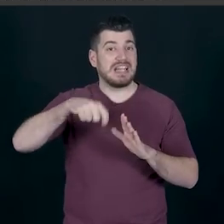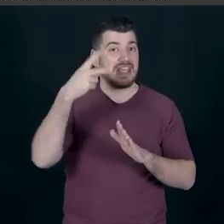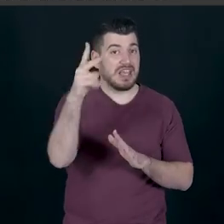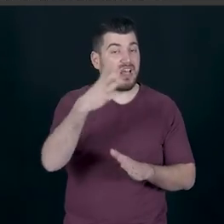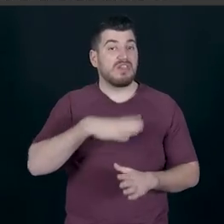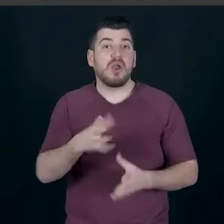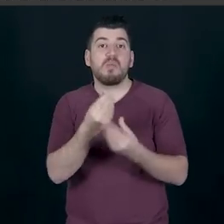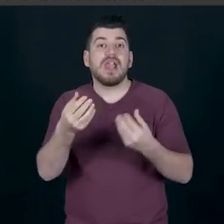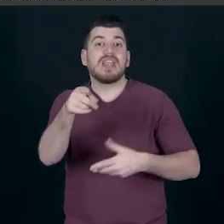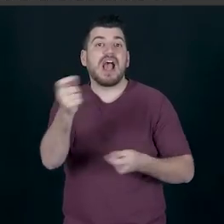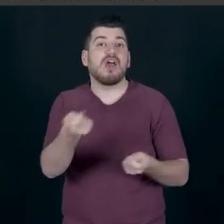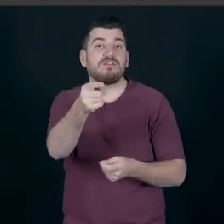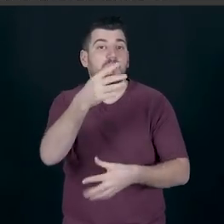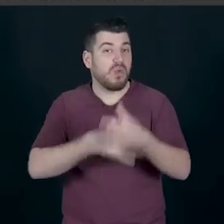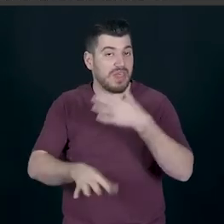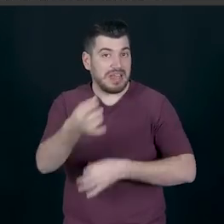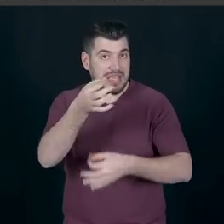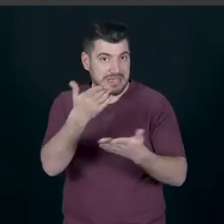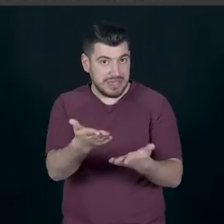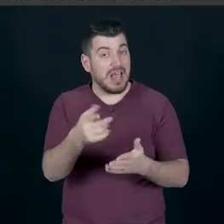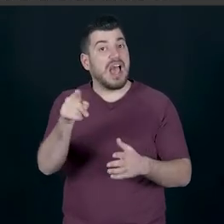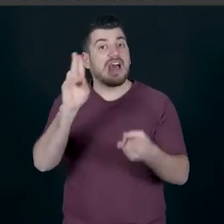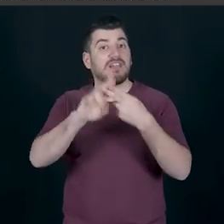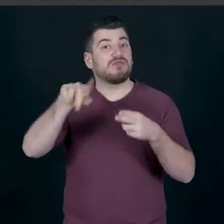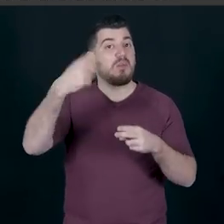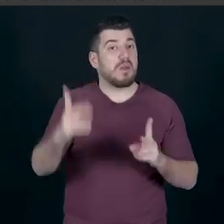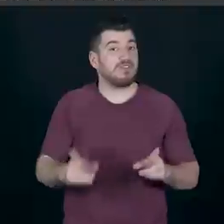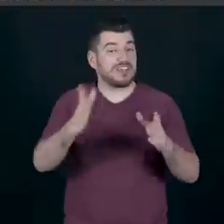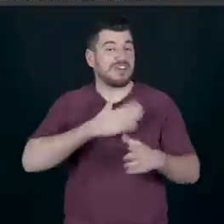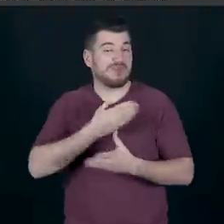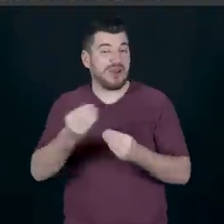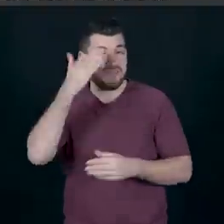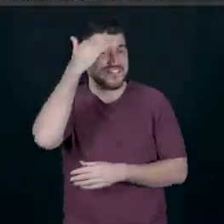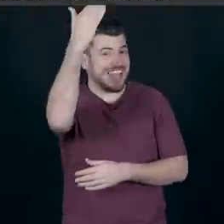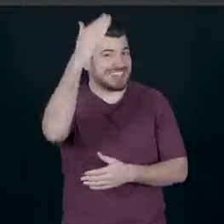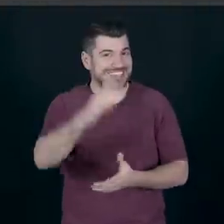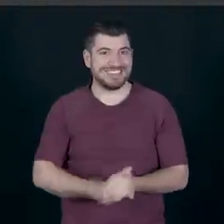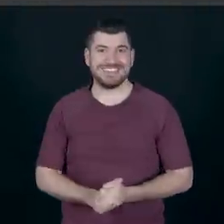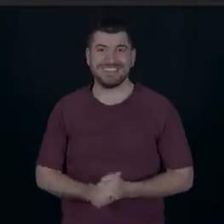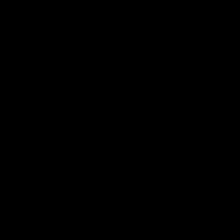πολύ να κάνω πράγματα που θέλετε εσείς. Ραντεβού στο επόμενο επεισόδιο. Σας ευχαριστώ πάρα πολύ. Γεια σας!